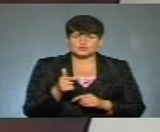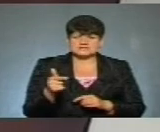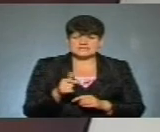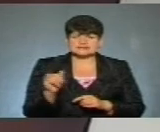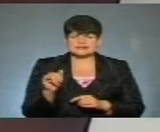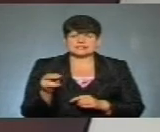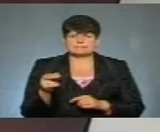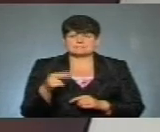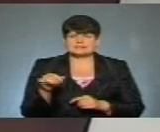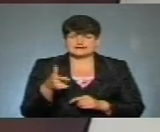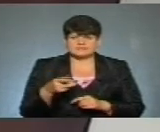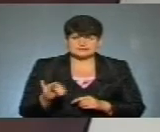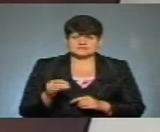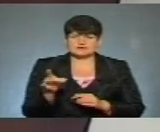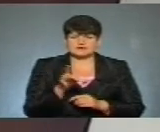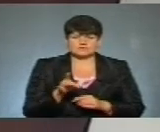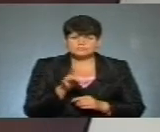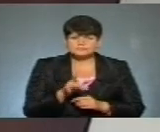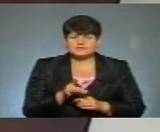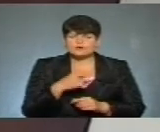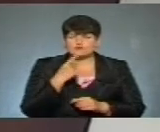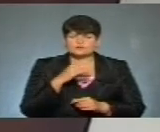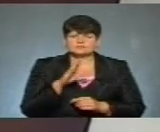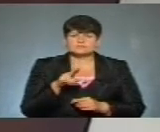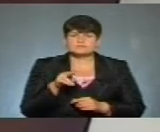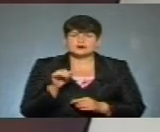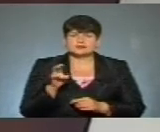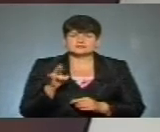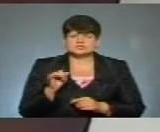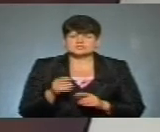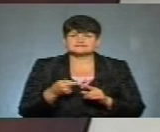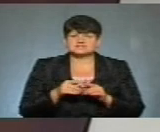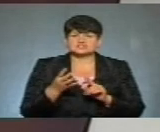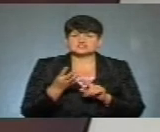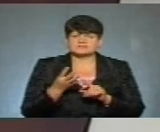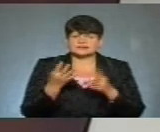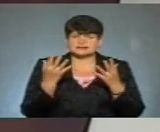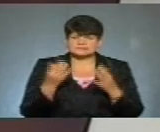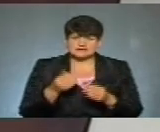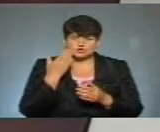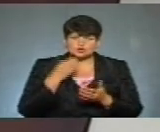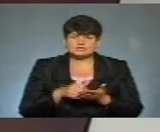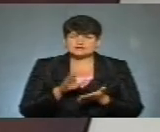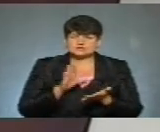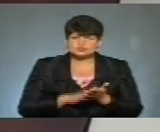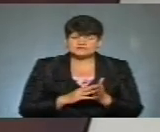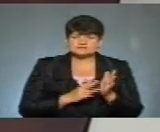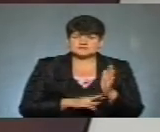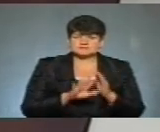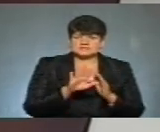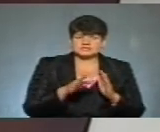та Підгаєцькому районах. За словами Володимира Паничева, це четвертий день, коли реєструють від 85